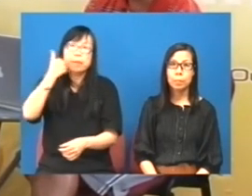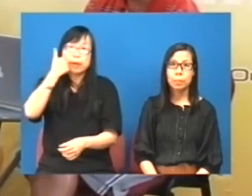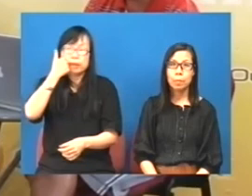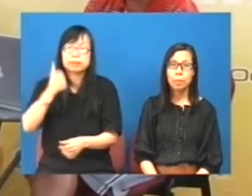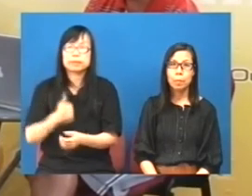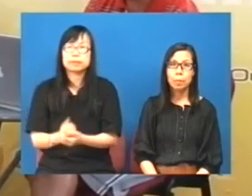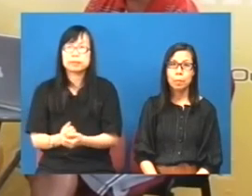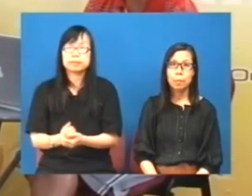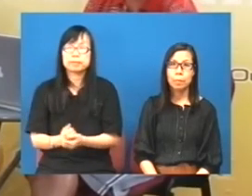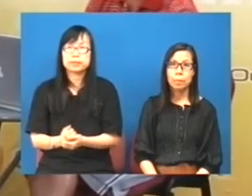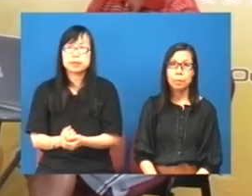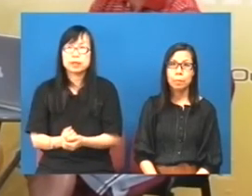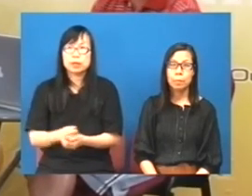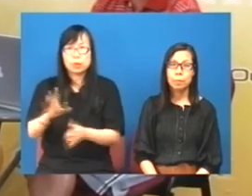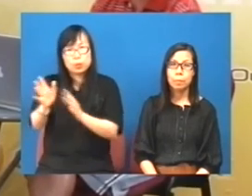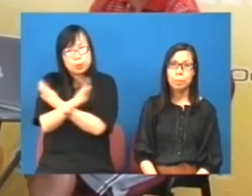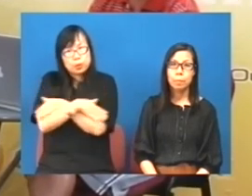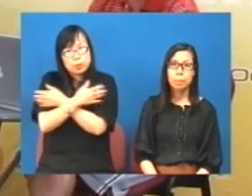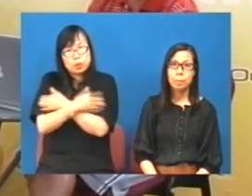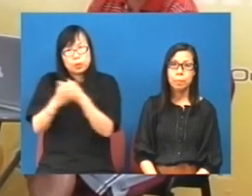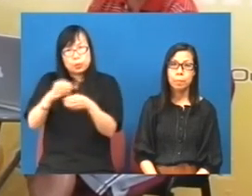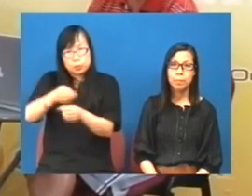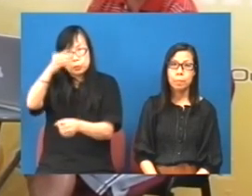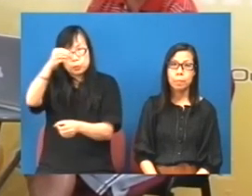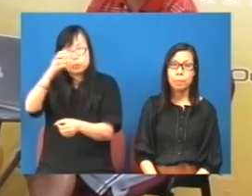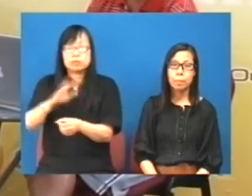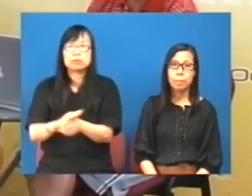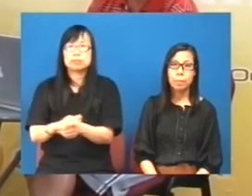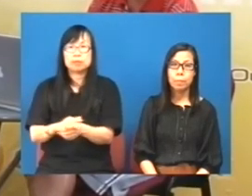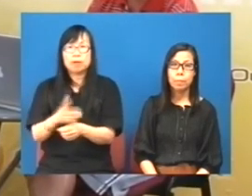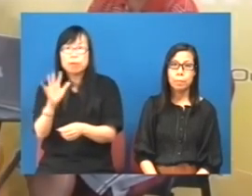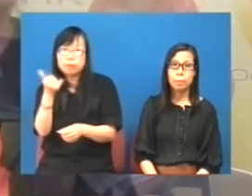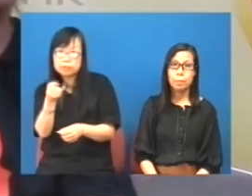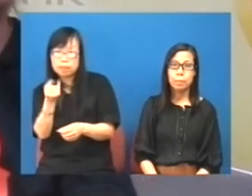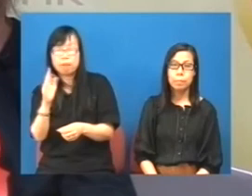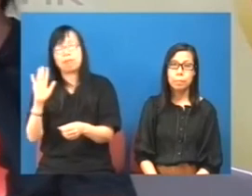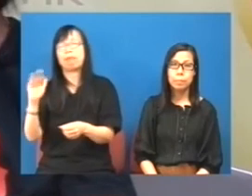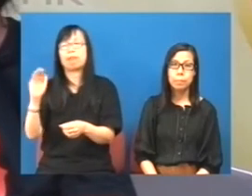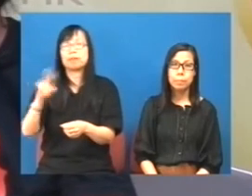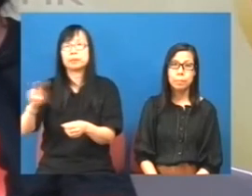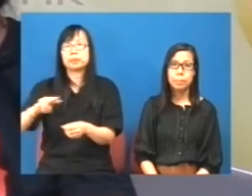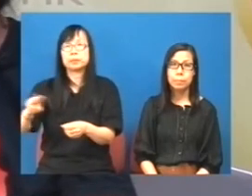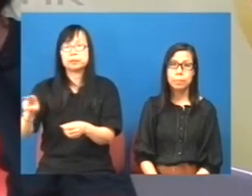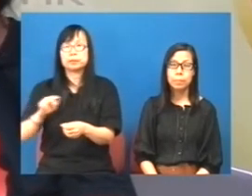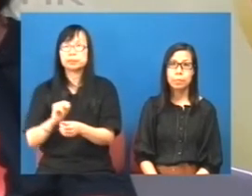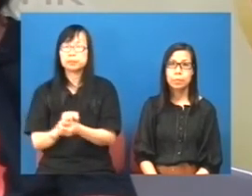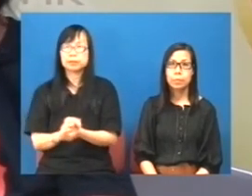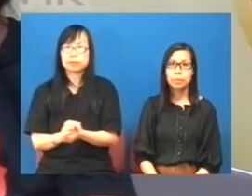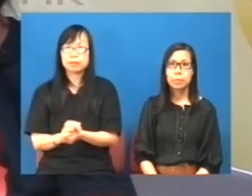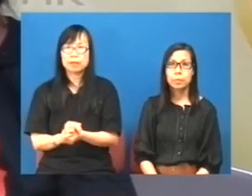說你用暖管來蒸些水行不行現在未必不行一樣的所以其實